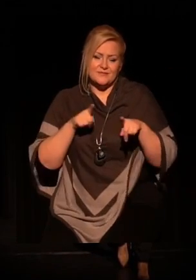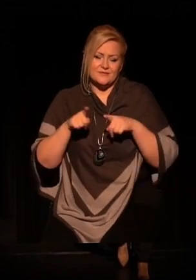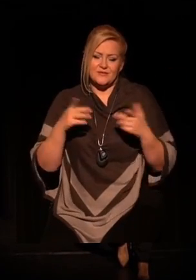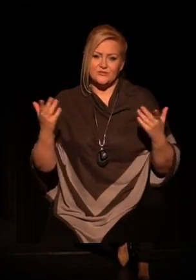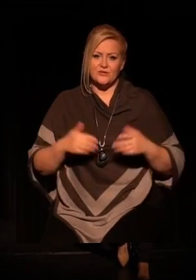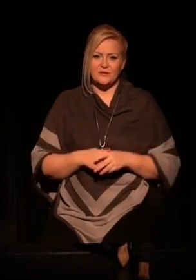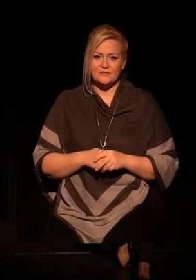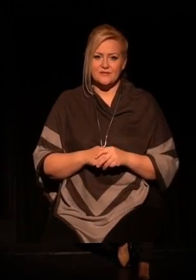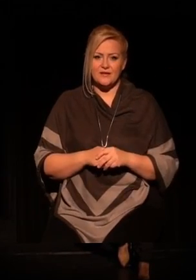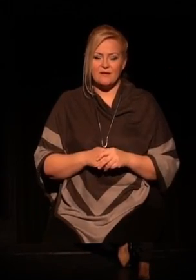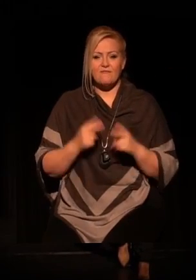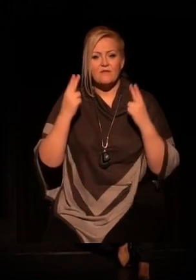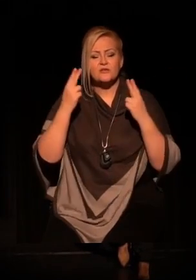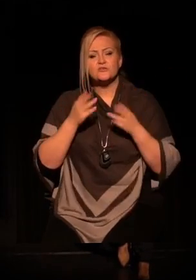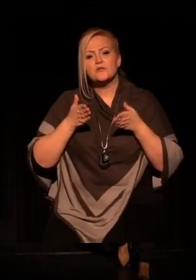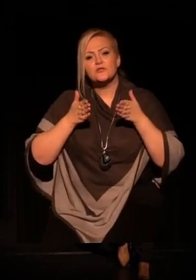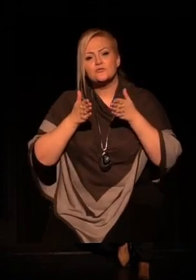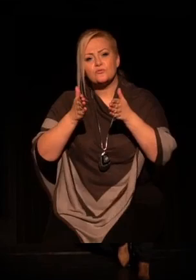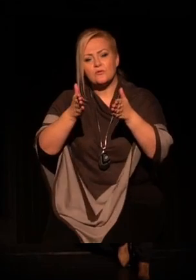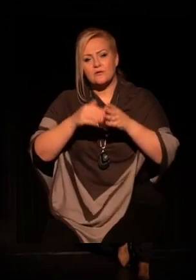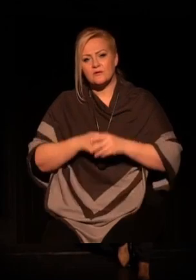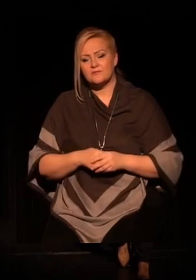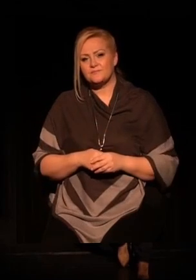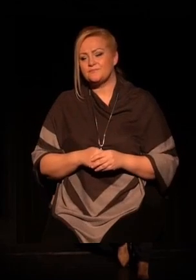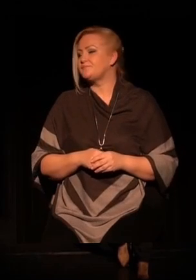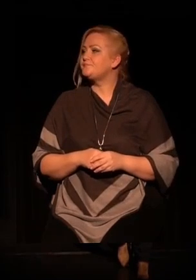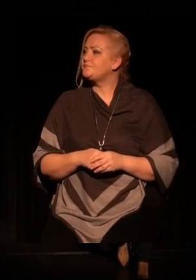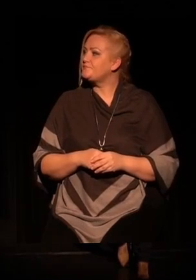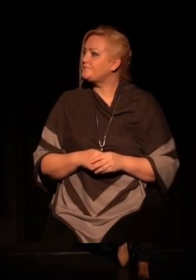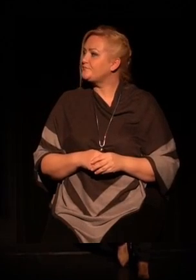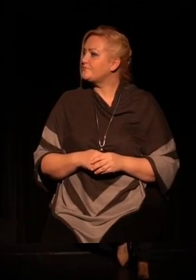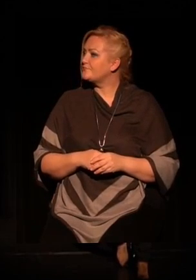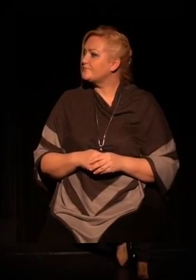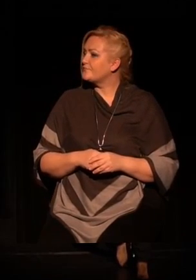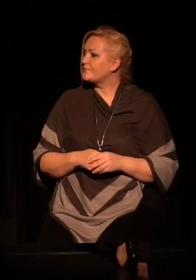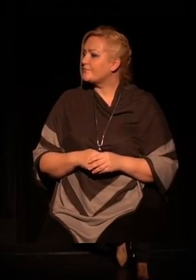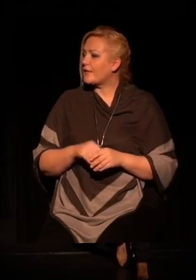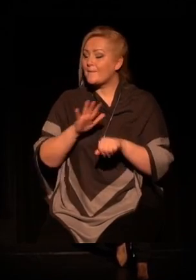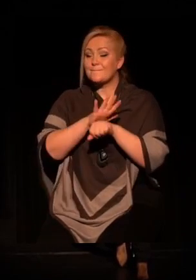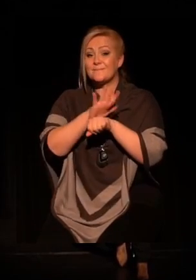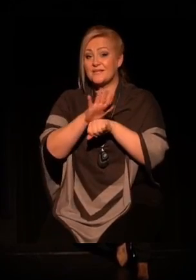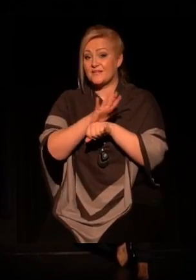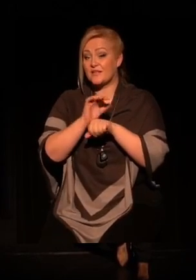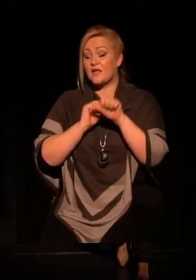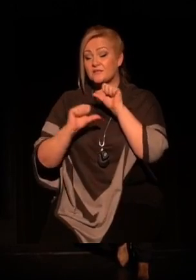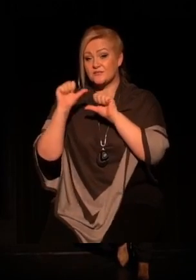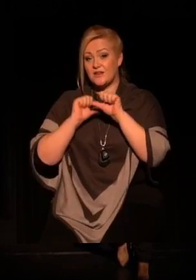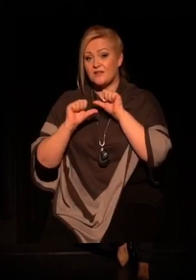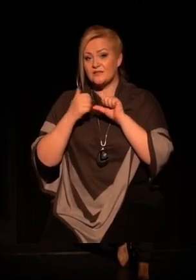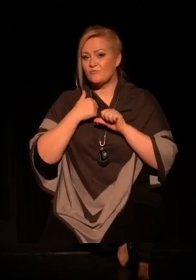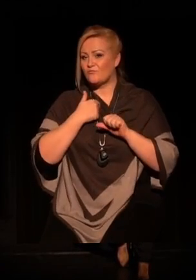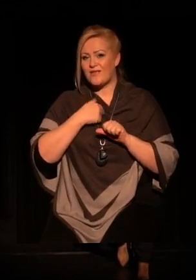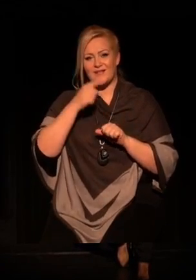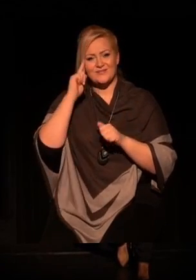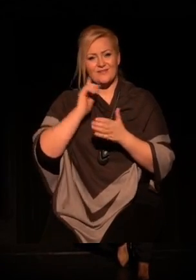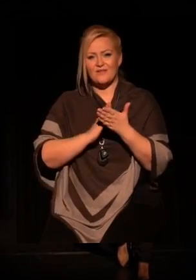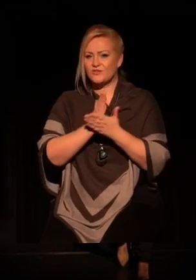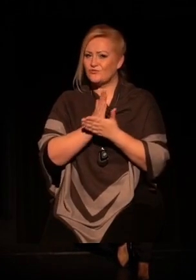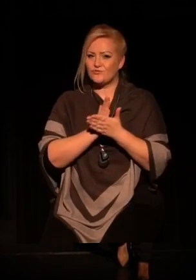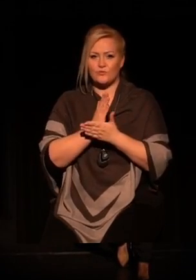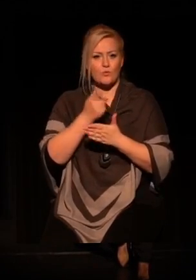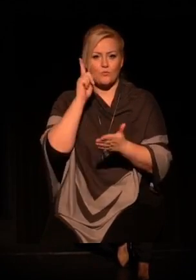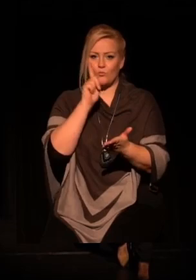jest droga, którą pokonujemy. I powtórzę jeszcze raz, 15 lat temu nie wierzyłem. Nie wierzyłem, że można coś takiego